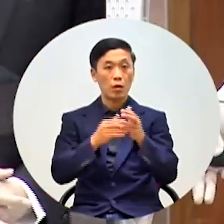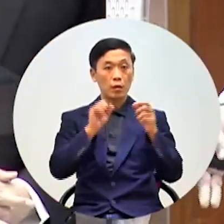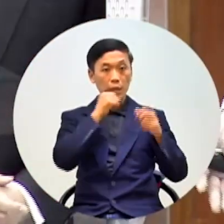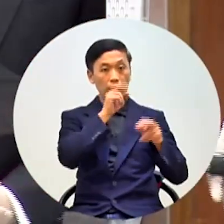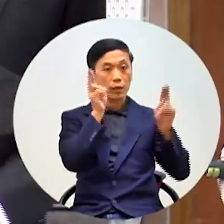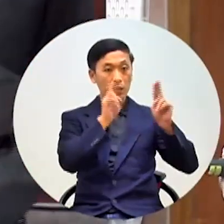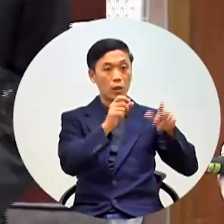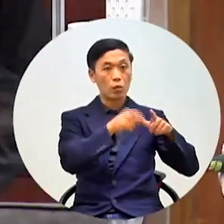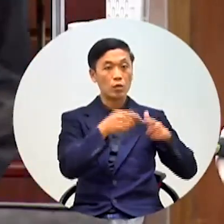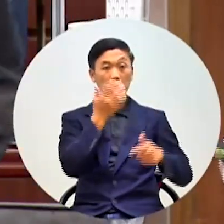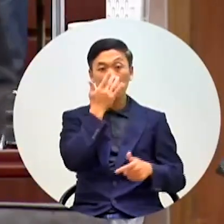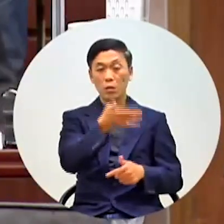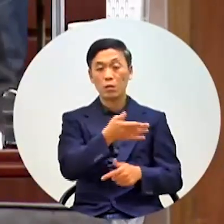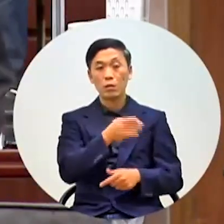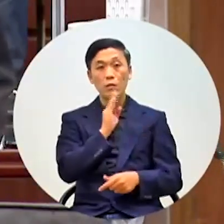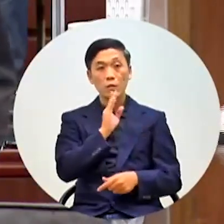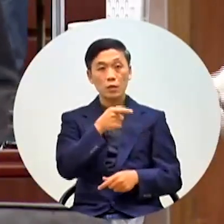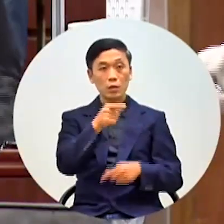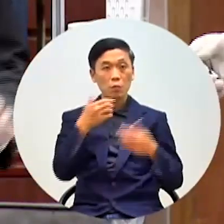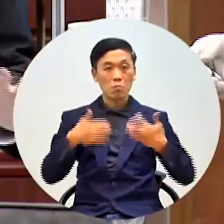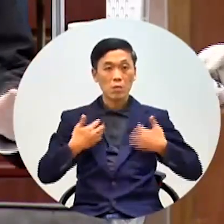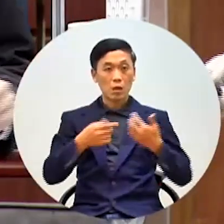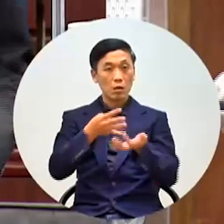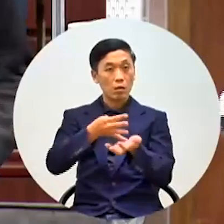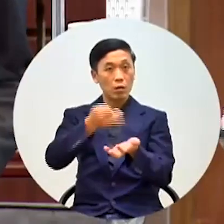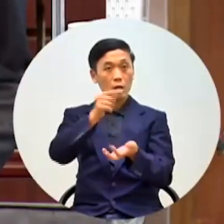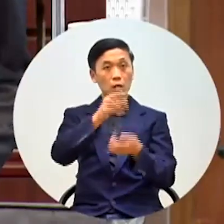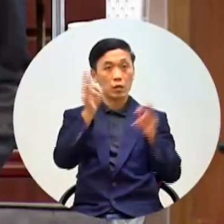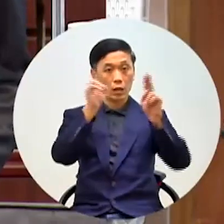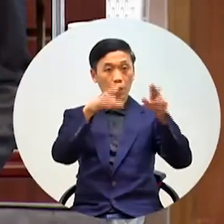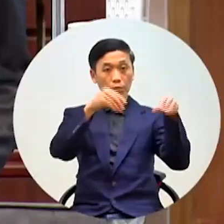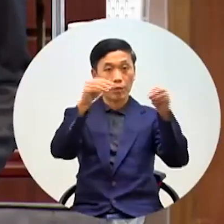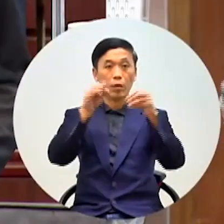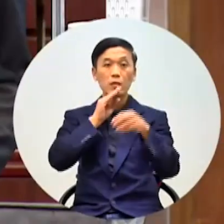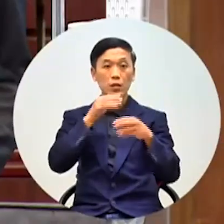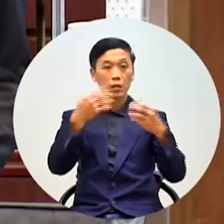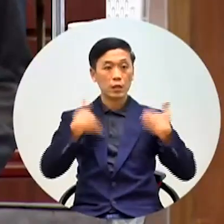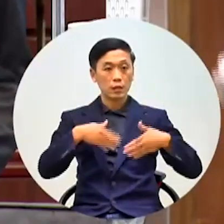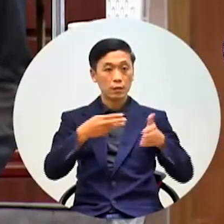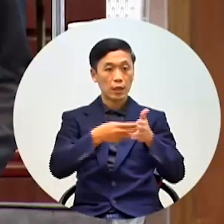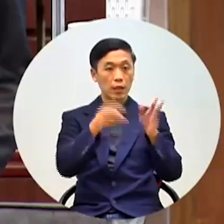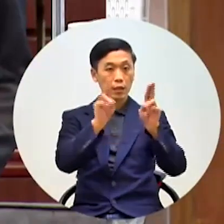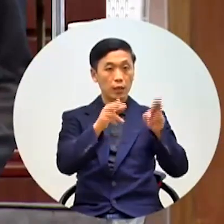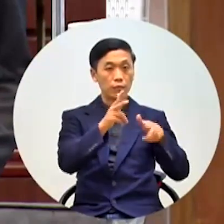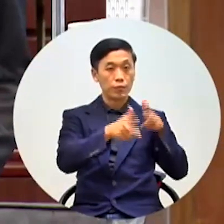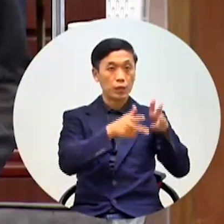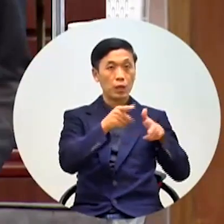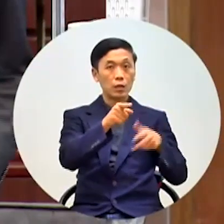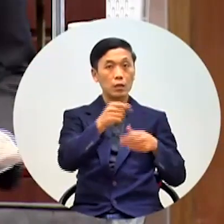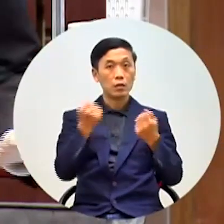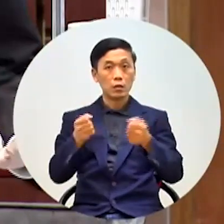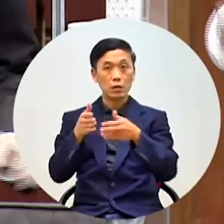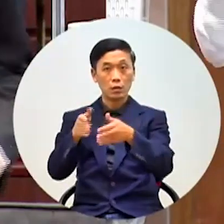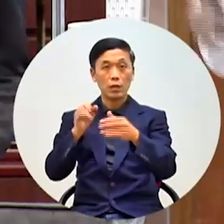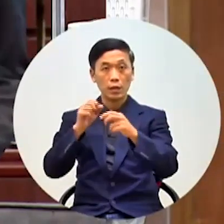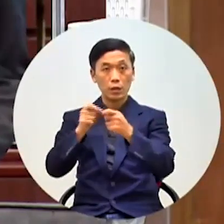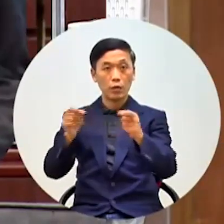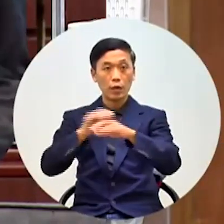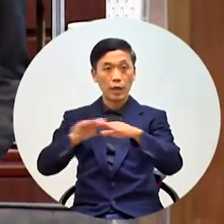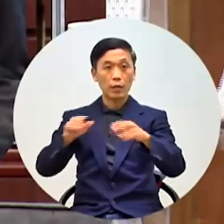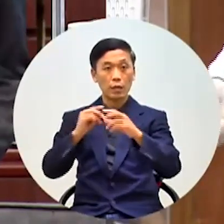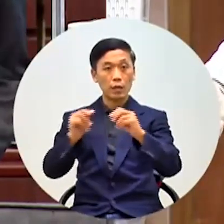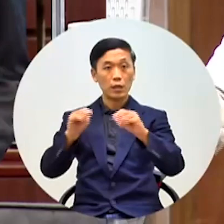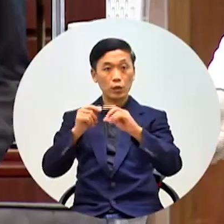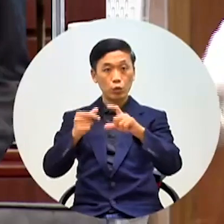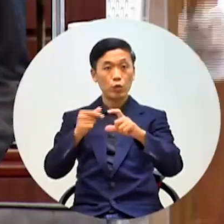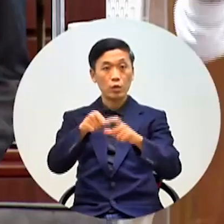嘛，对不对？你震怒不掉嘛？ 因为跳电，你新达电厂。 是啊，所以板块，你讲是永安地区、台下地区，拢是你高雄范